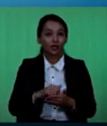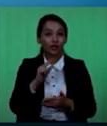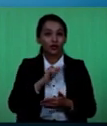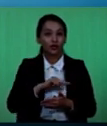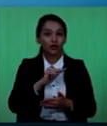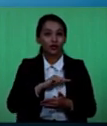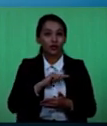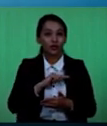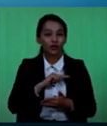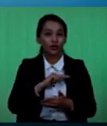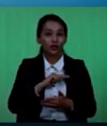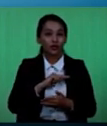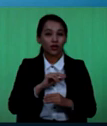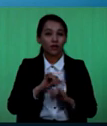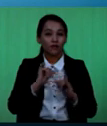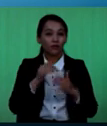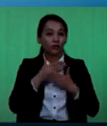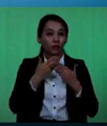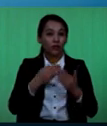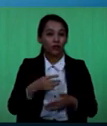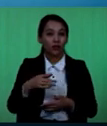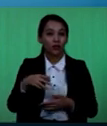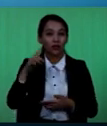funksiyasini anchagina pasaytirib, axborotni eslab